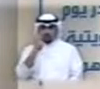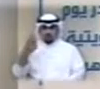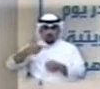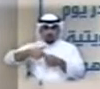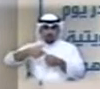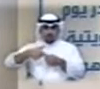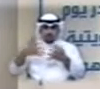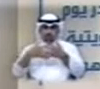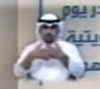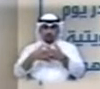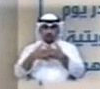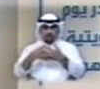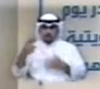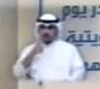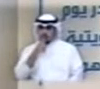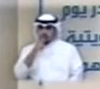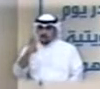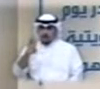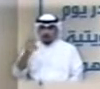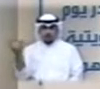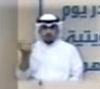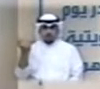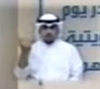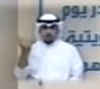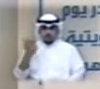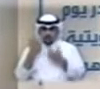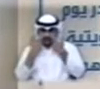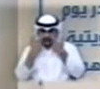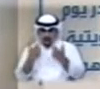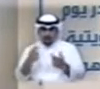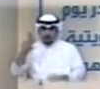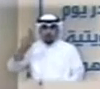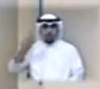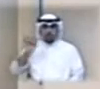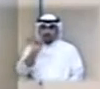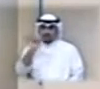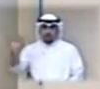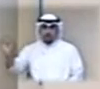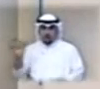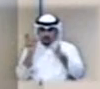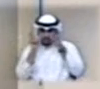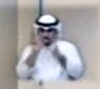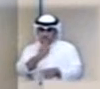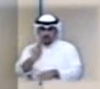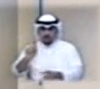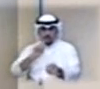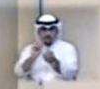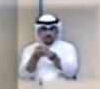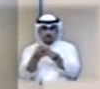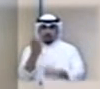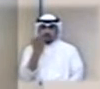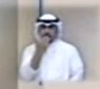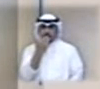التزمت بعدم المساس بحقوق العاملين بالقطاع النفطي ومزاياهم الوظيفية. رابعا، أن القانون رقم